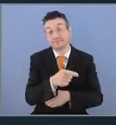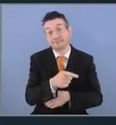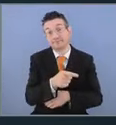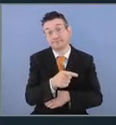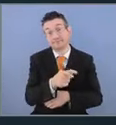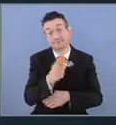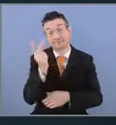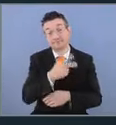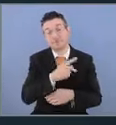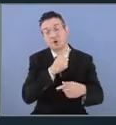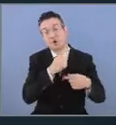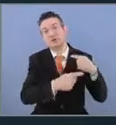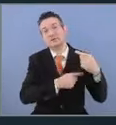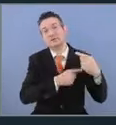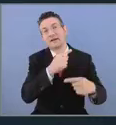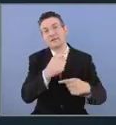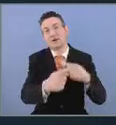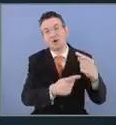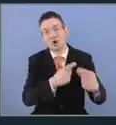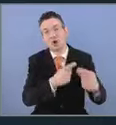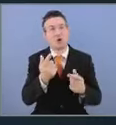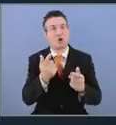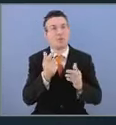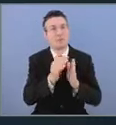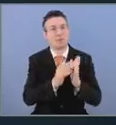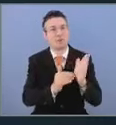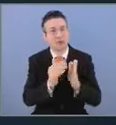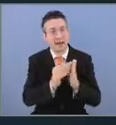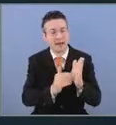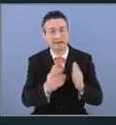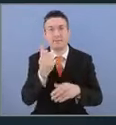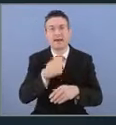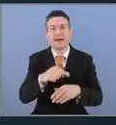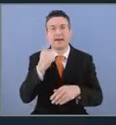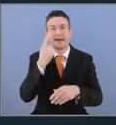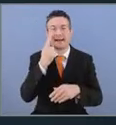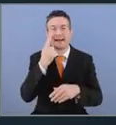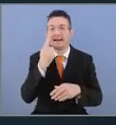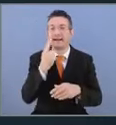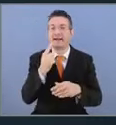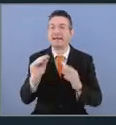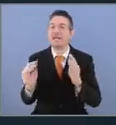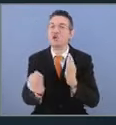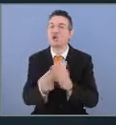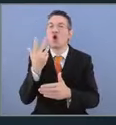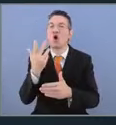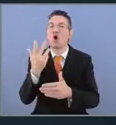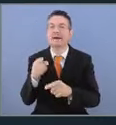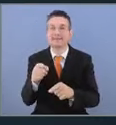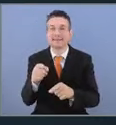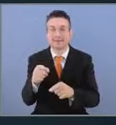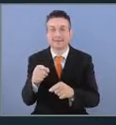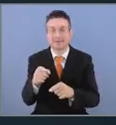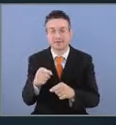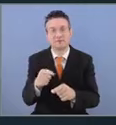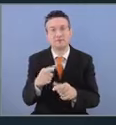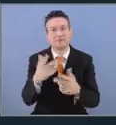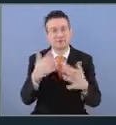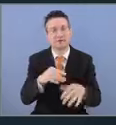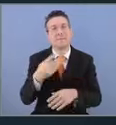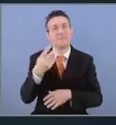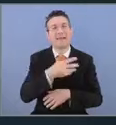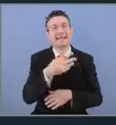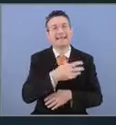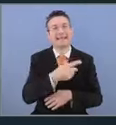molto prudente nell'adottare soluzioni innovative. È stato detto da McKinsey appunto che la nostra